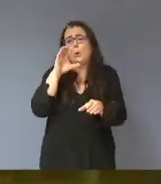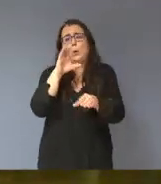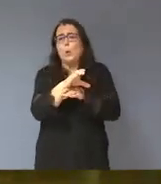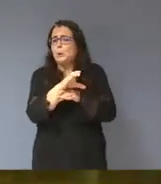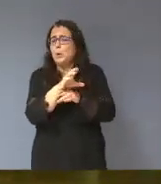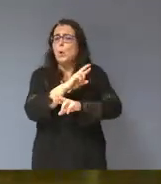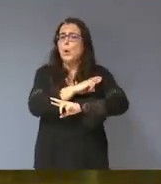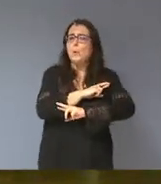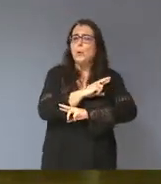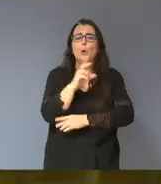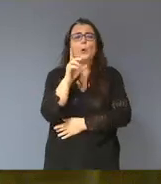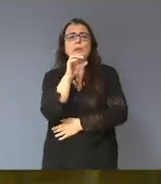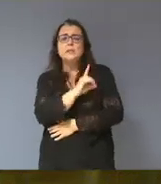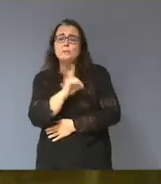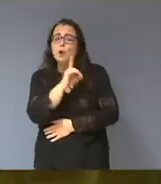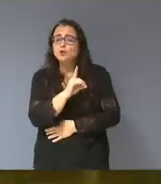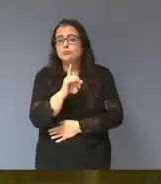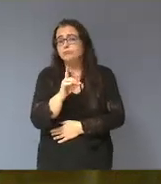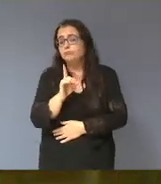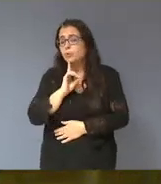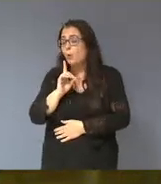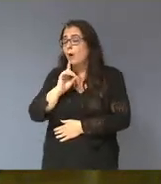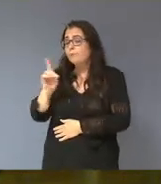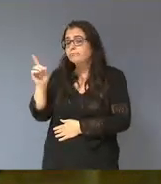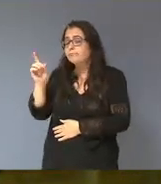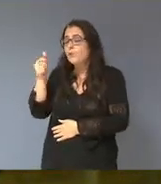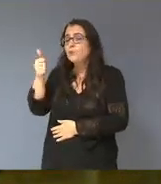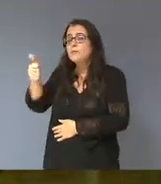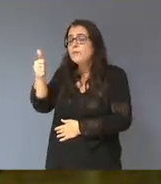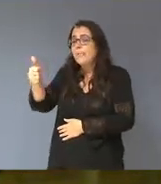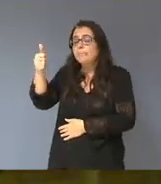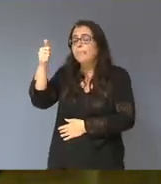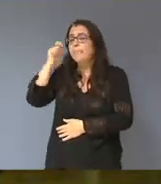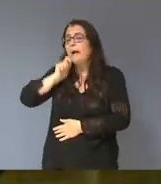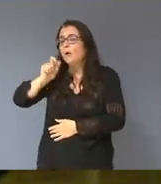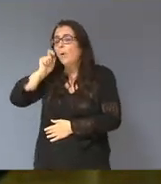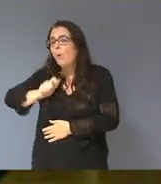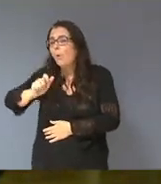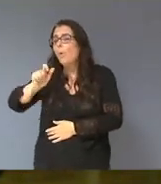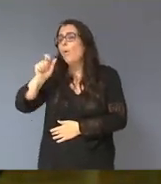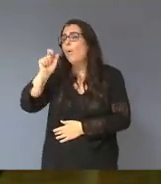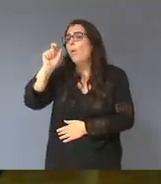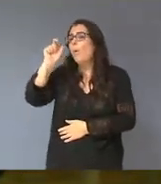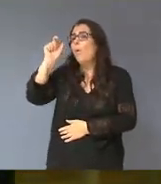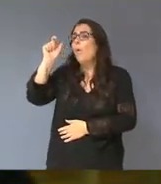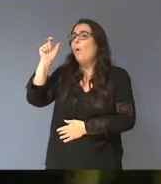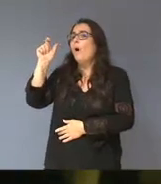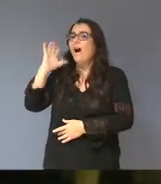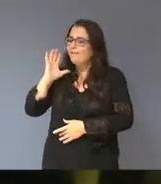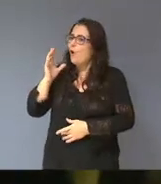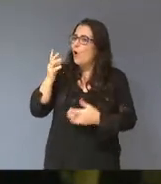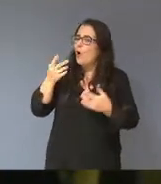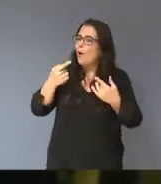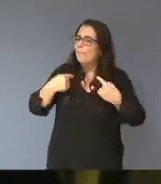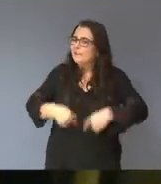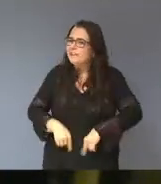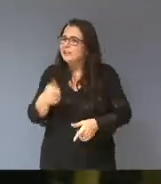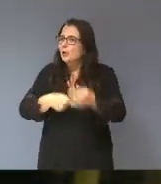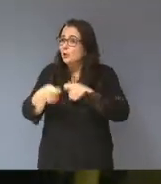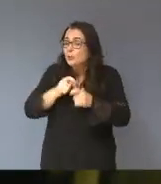à un détricotage des lois sociales par M. Macron, ministre de l'économie, puis par M. Macron, président de la République. J'ajoute par ailleurs, et c'est assez